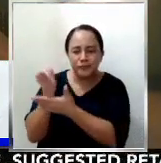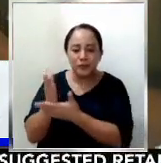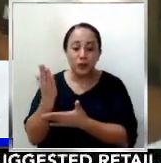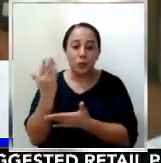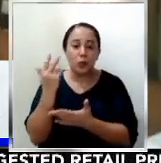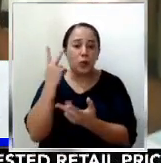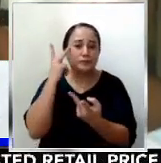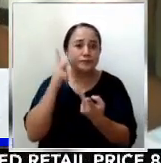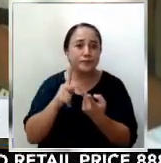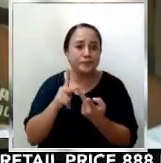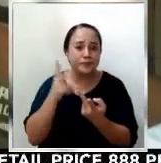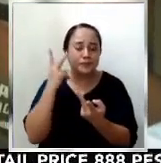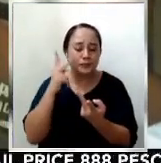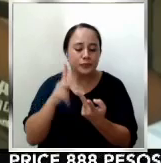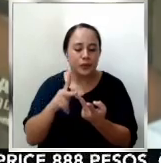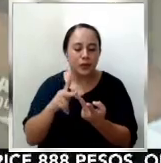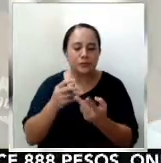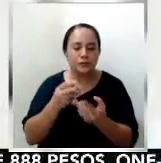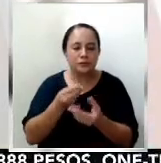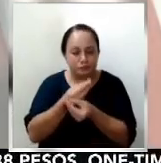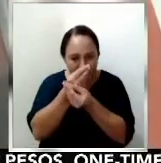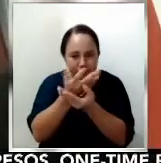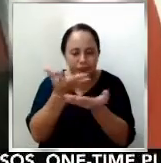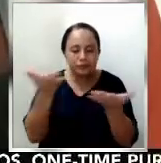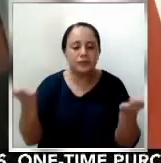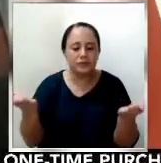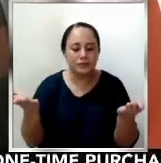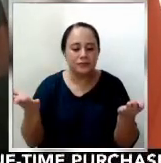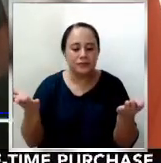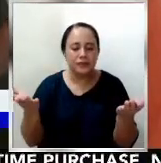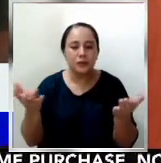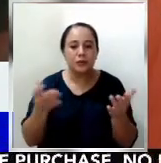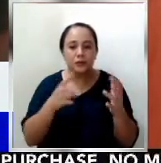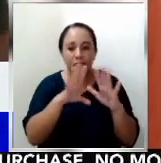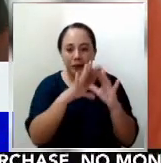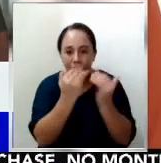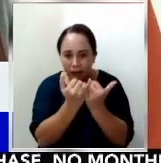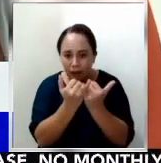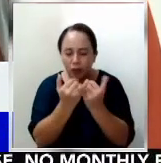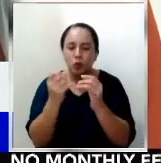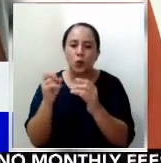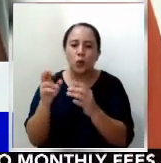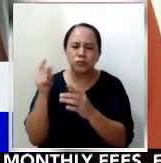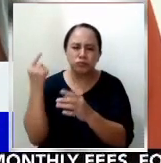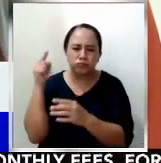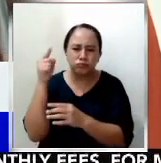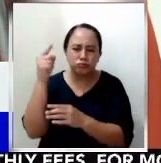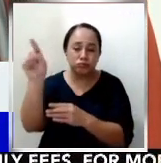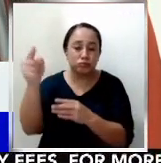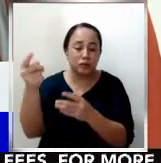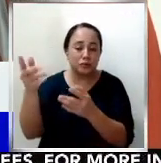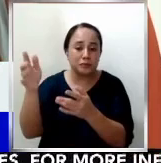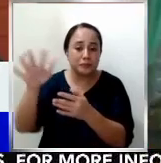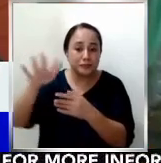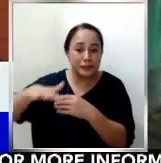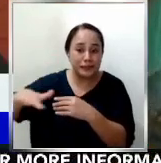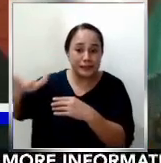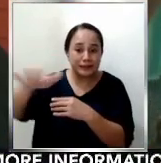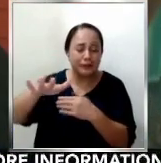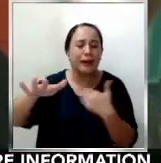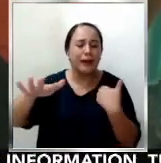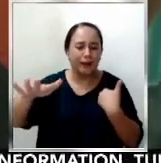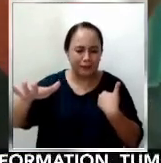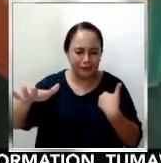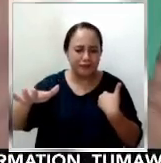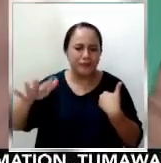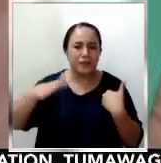misyon, ma-spread sa mga bawat barangay o kahit na sa mga liblib na lugar na merong mga